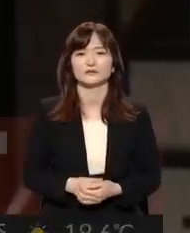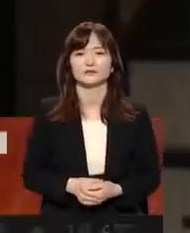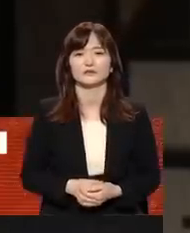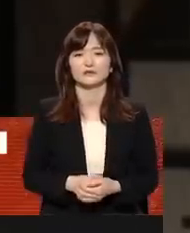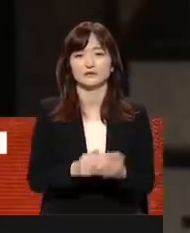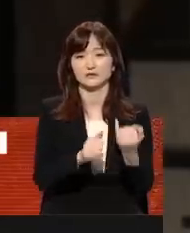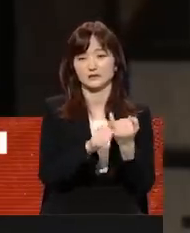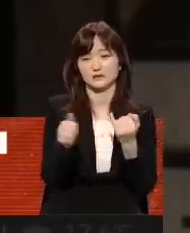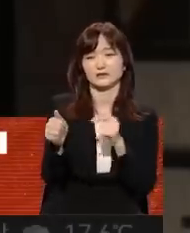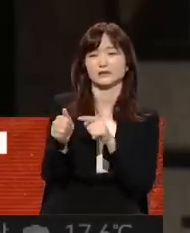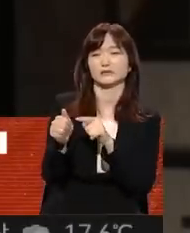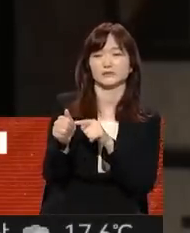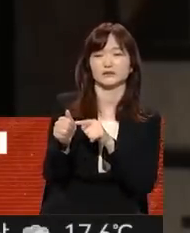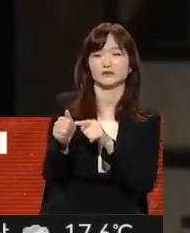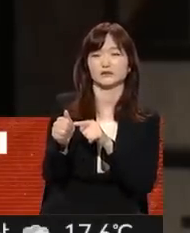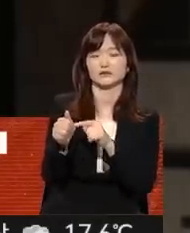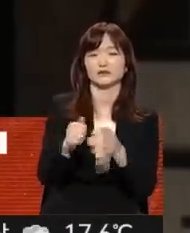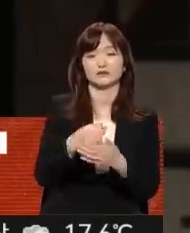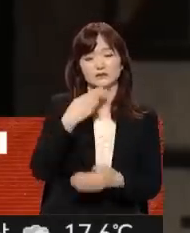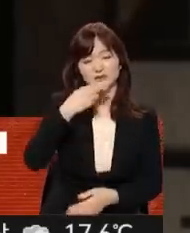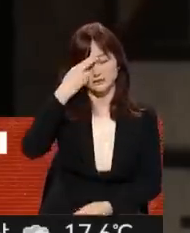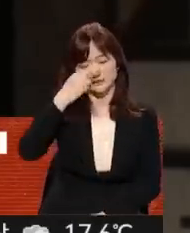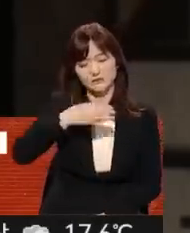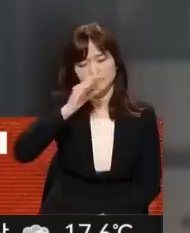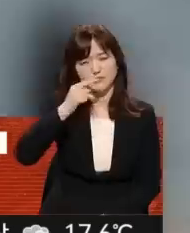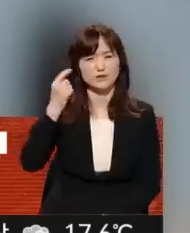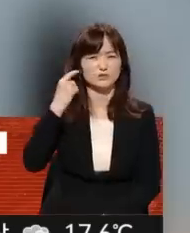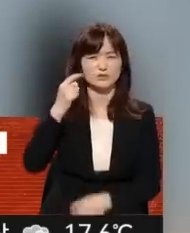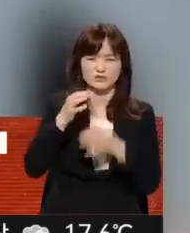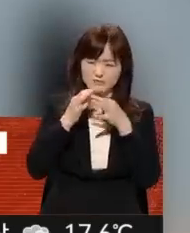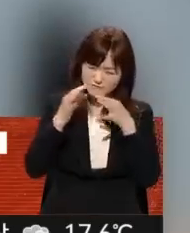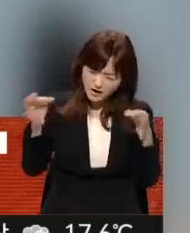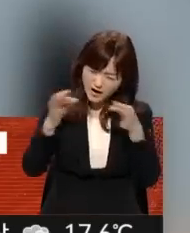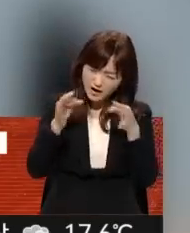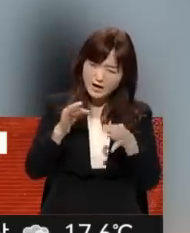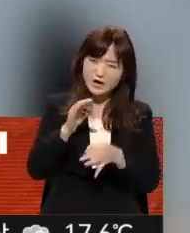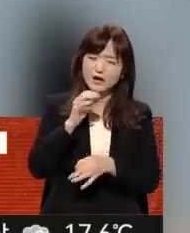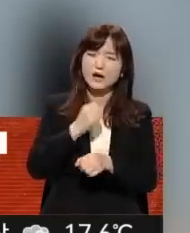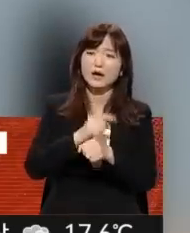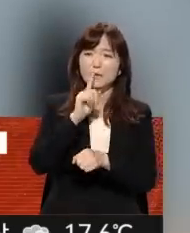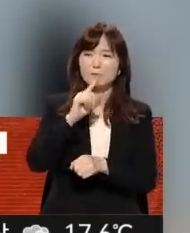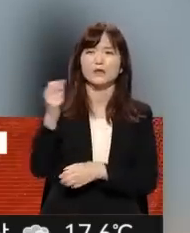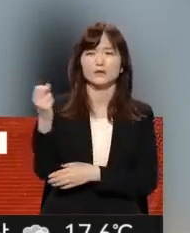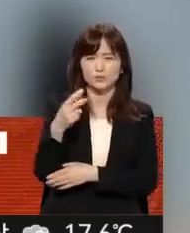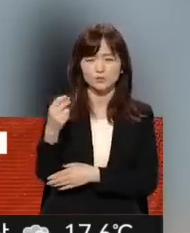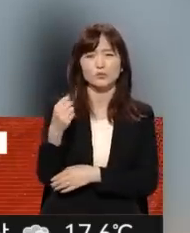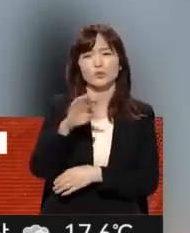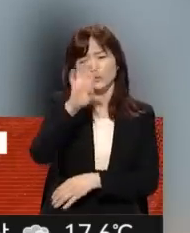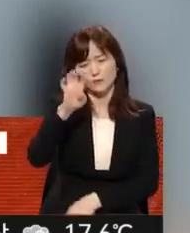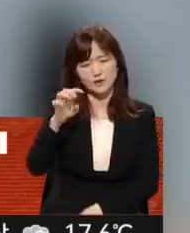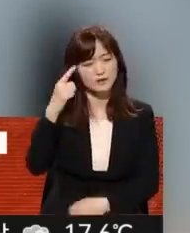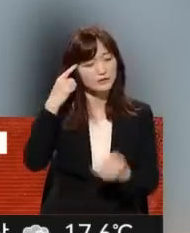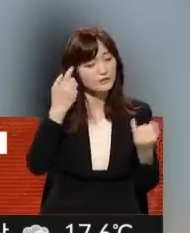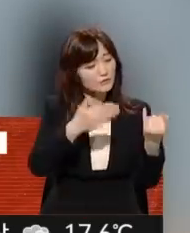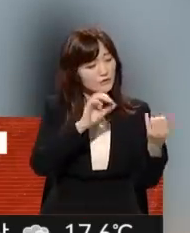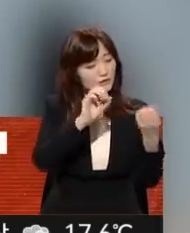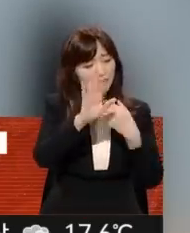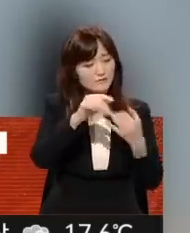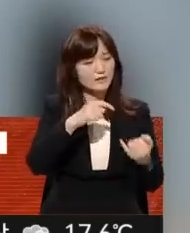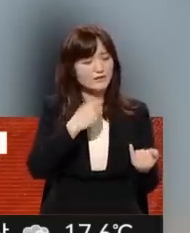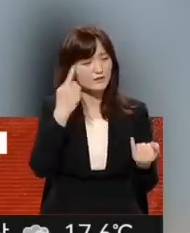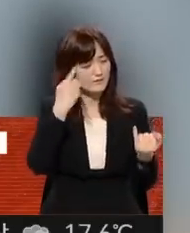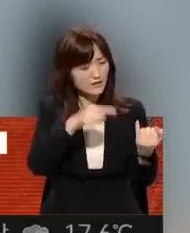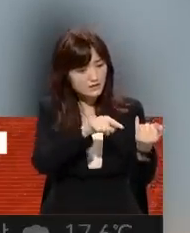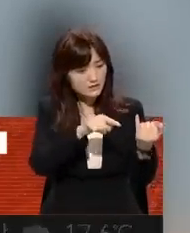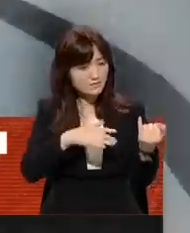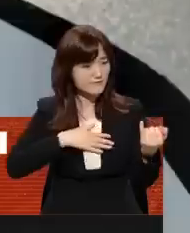이 남편이 그런 사정입니다. 술만 먹으면 소리 지르고 했는 얘기 또 하고 묻는 말에 대답 안 하면 왜 대답 안 하느냐고 따지고